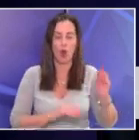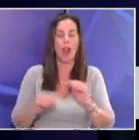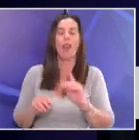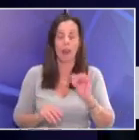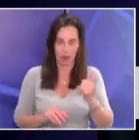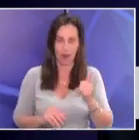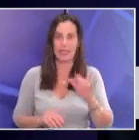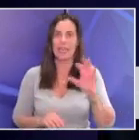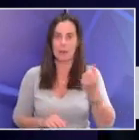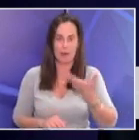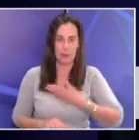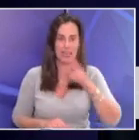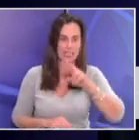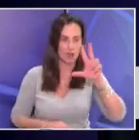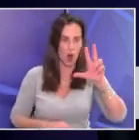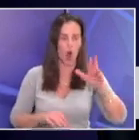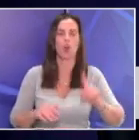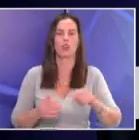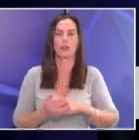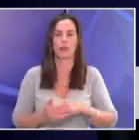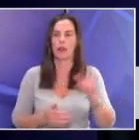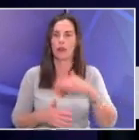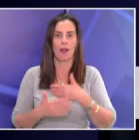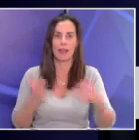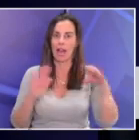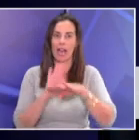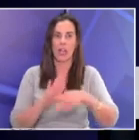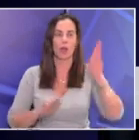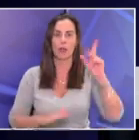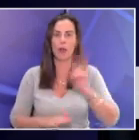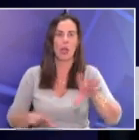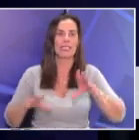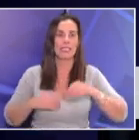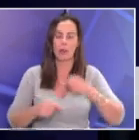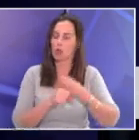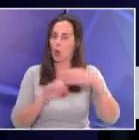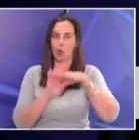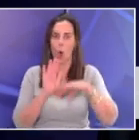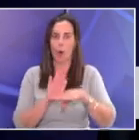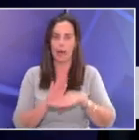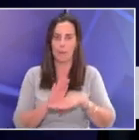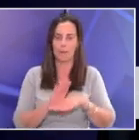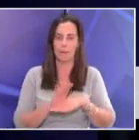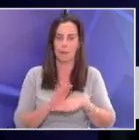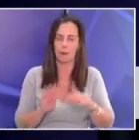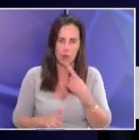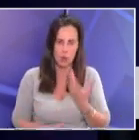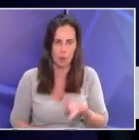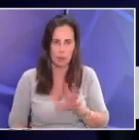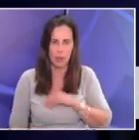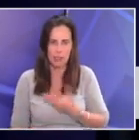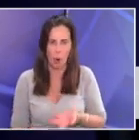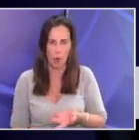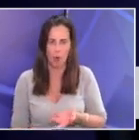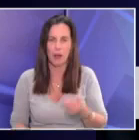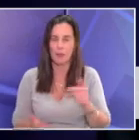שלהם. להעביר, להעביר. במידה והם מקבלים את הרוב הזה, לא תהיה חקיקה יותר. הם לא יסכימו להעביר חוקים. מה זאת אומרת הם יסכימו להעביר חוקים? למה?